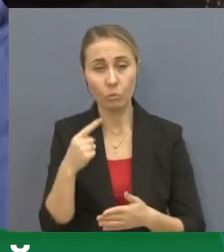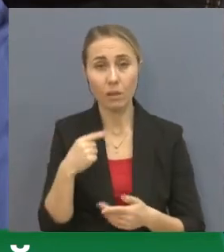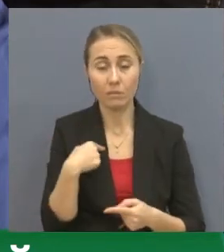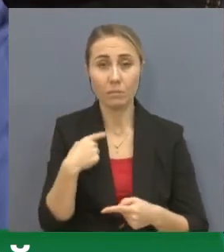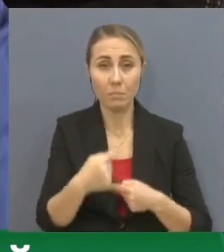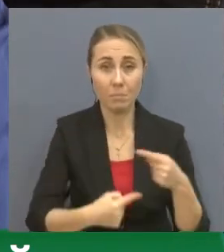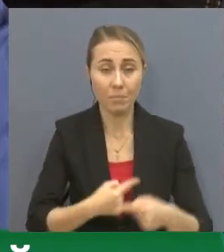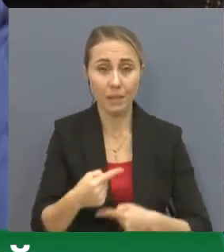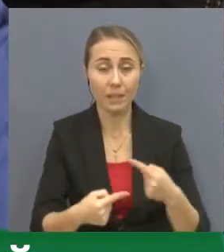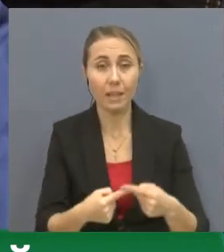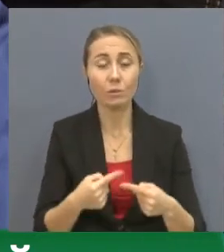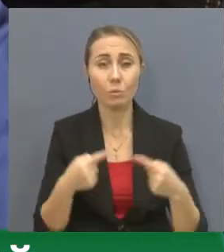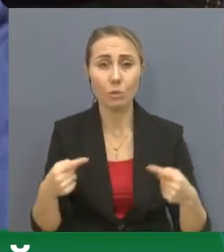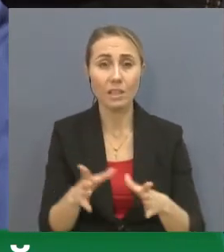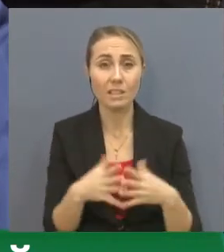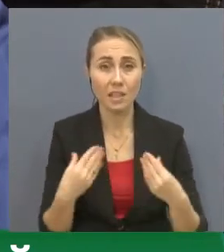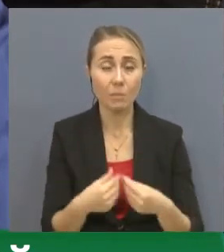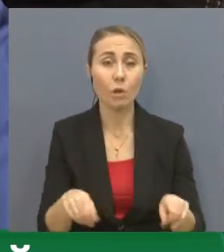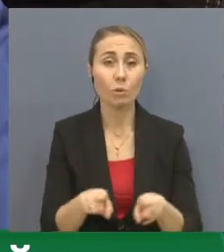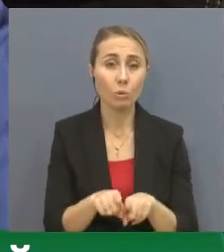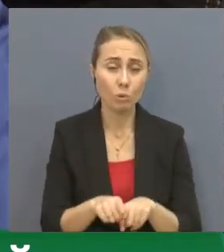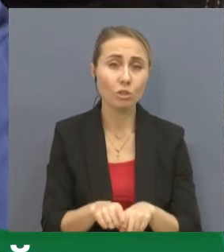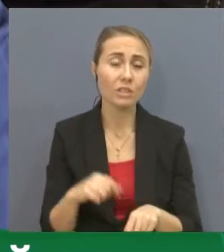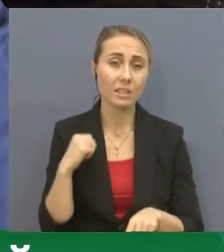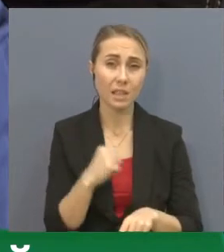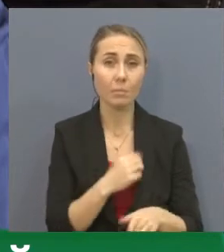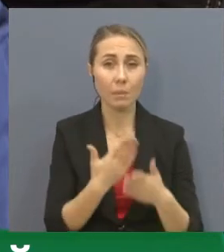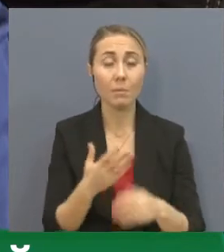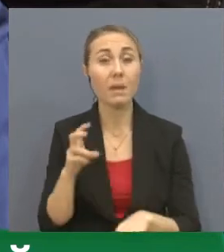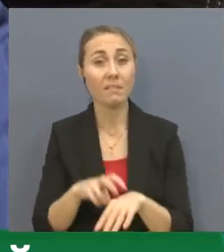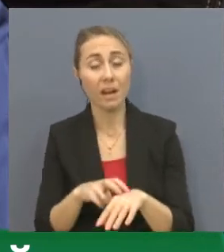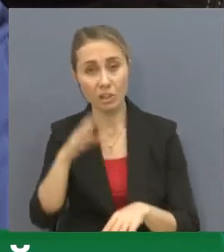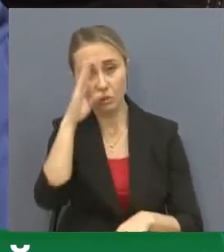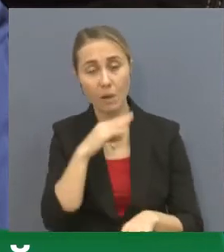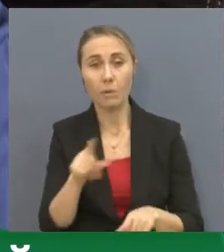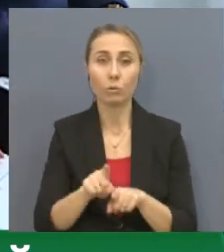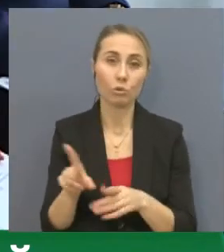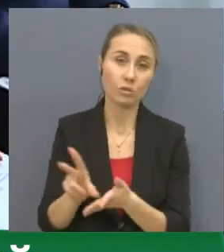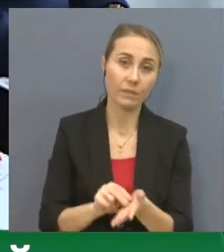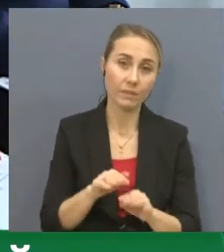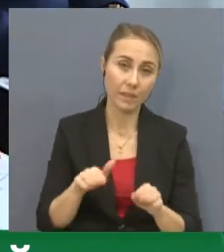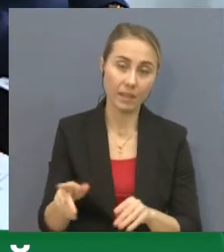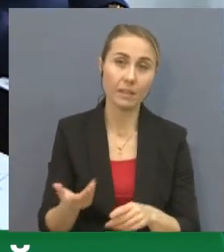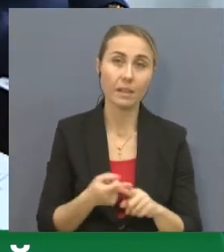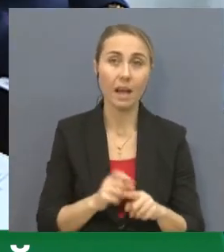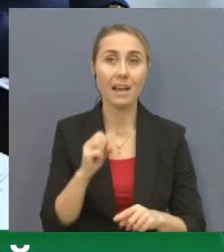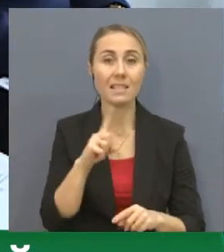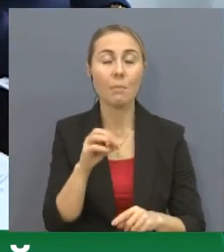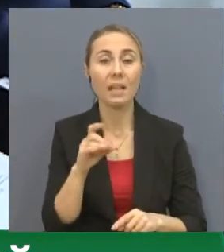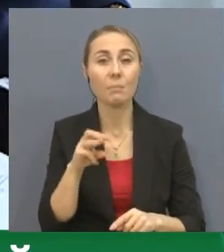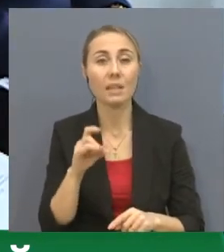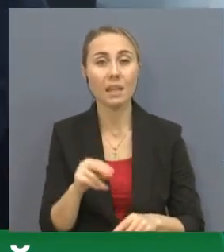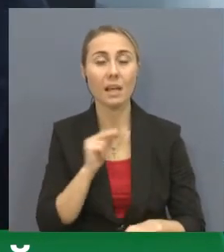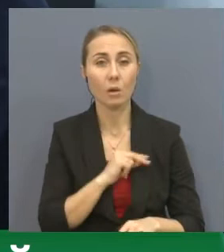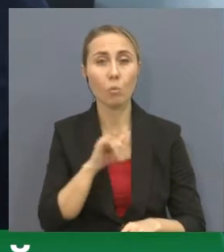это других семьях то же самое где вот примерно отец врач также и дети идут по его стопам азамат митаев работал